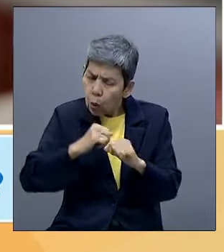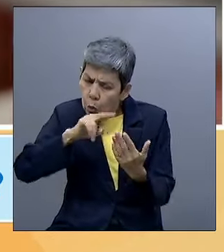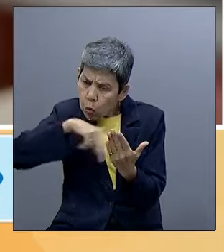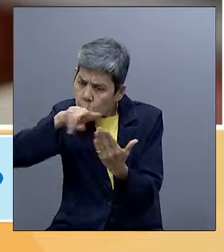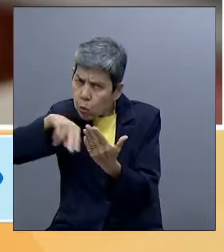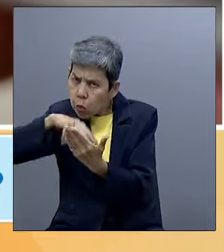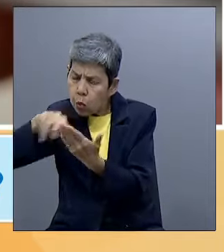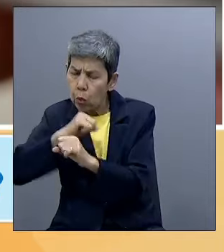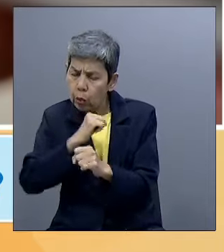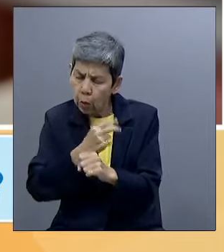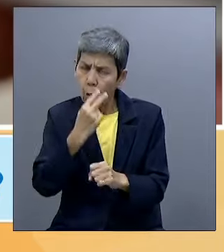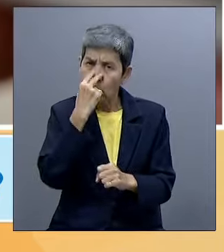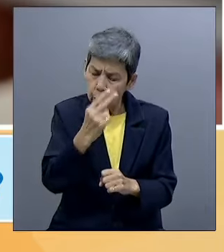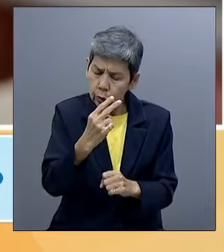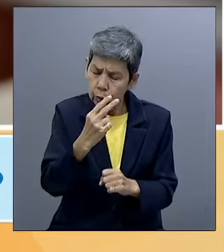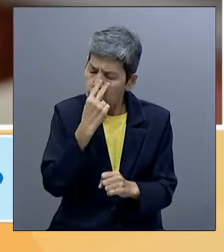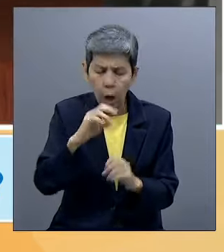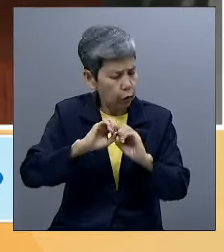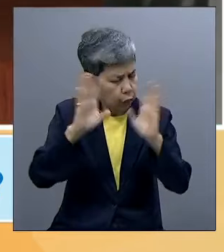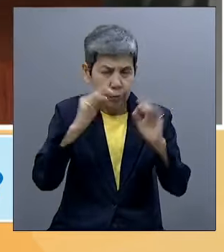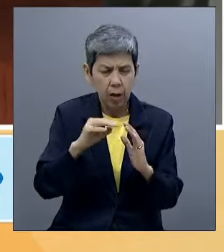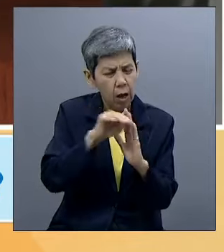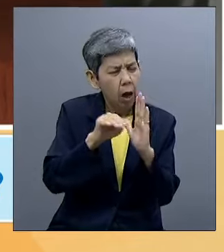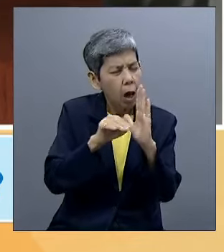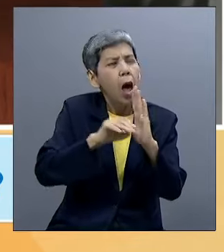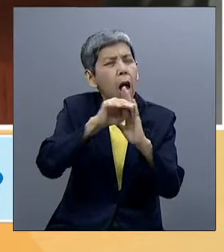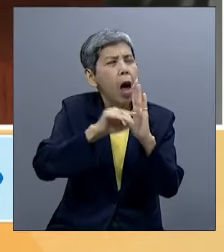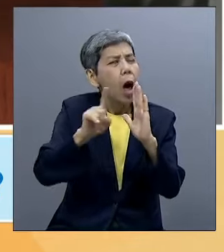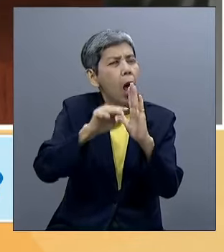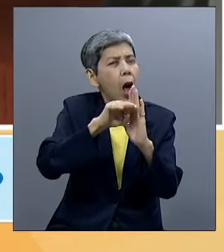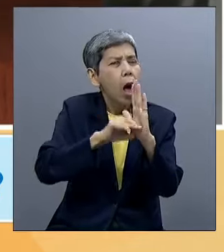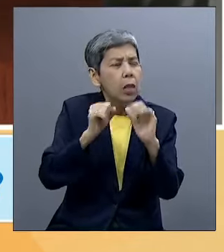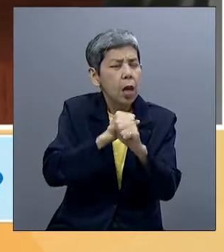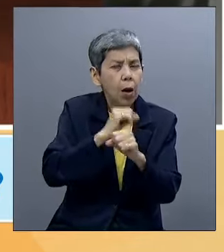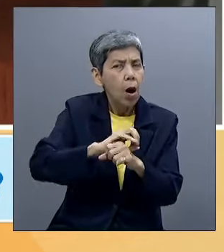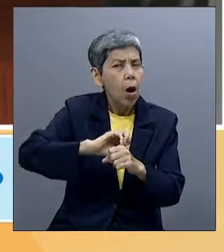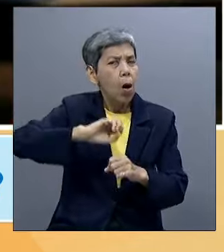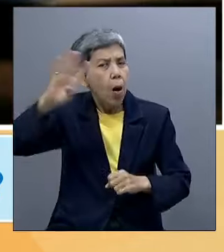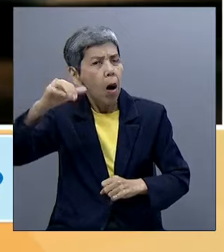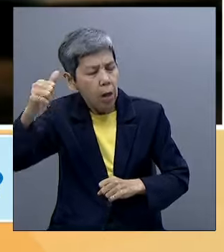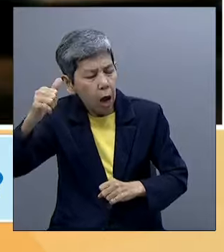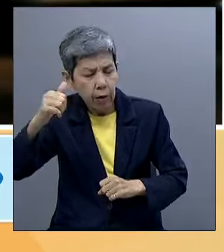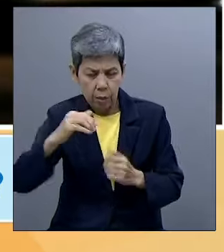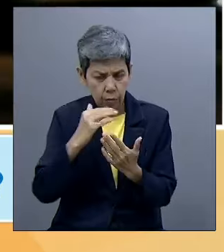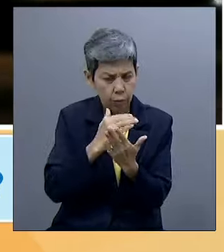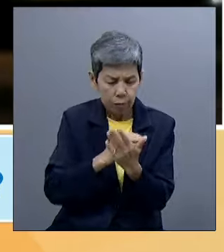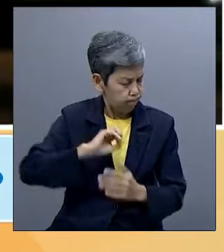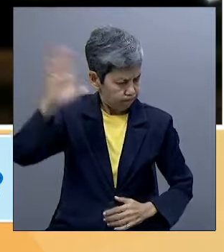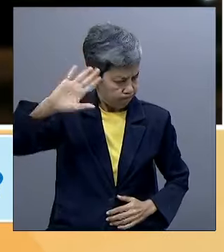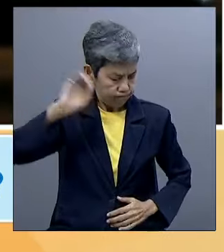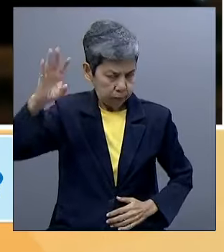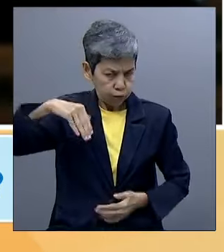การบ่งชี้ระบุให้ชัดเจนว่าข้อมูลอะไรไปใช้แบบผู้ให้บริการต่างประเทศได้ข้อมูลอะไรห้ามไป